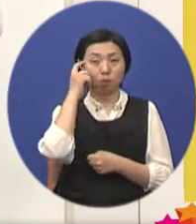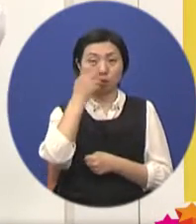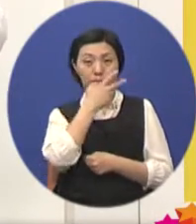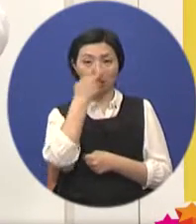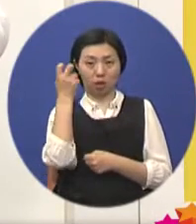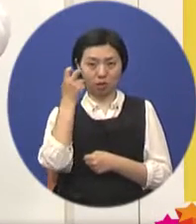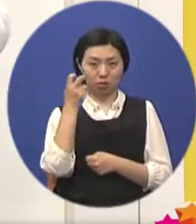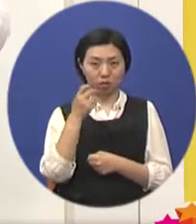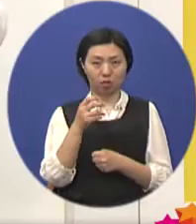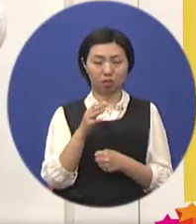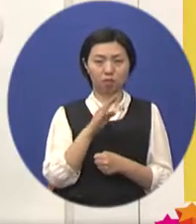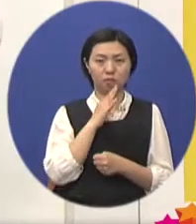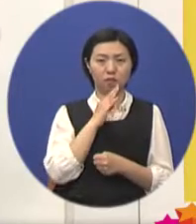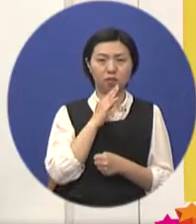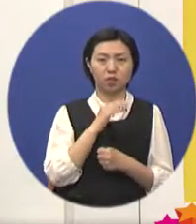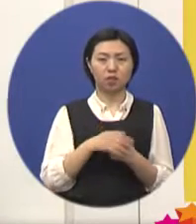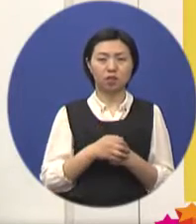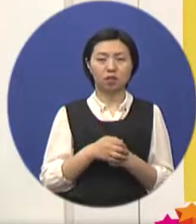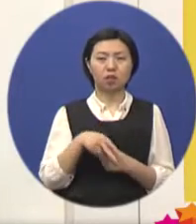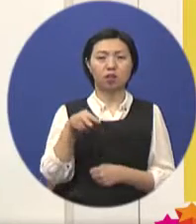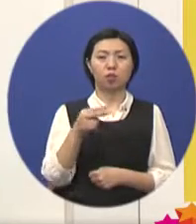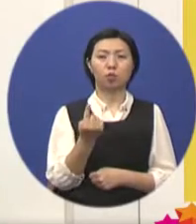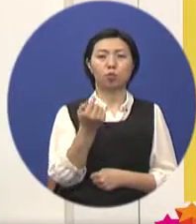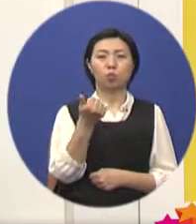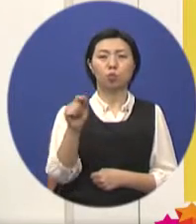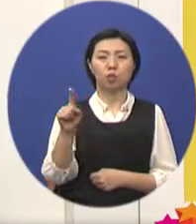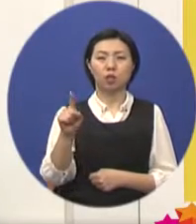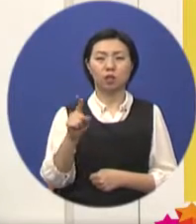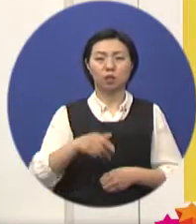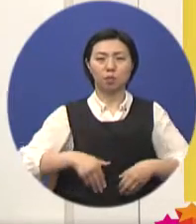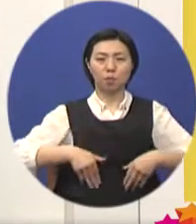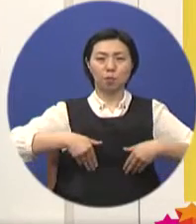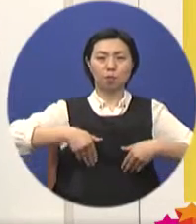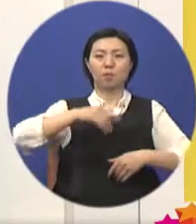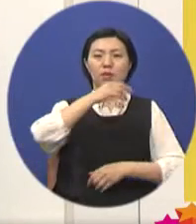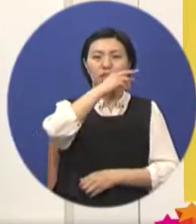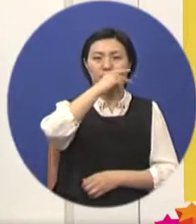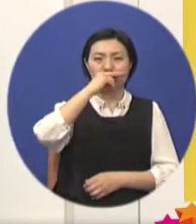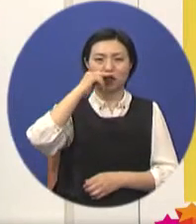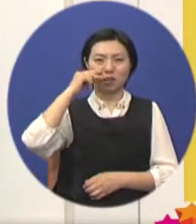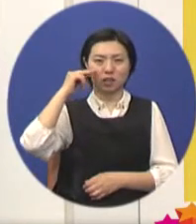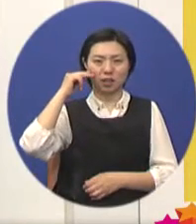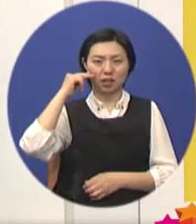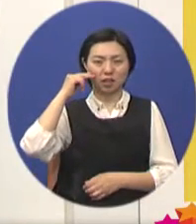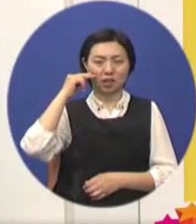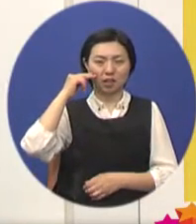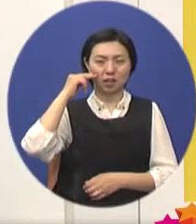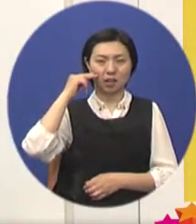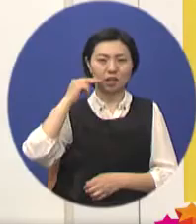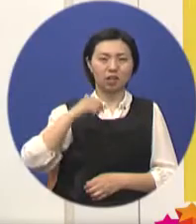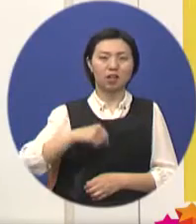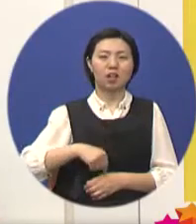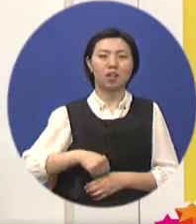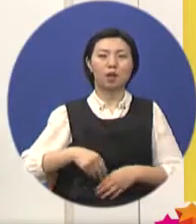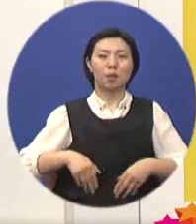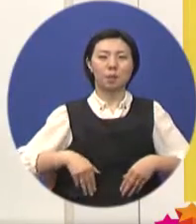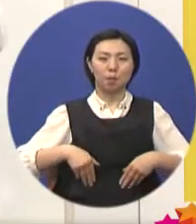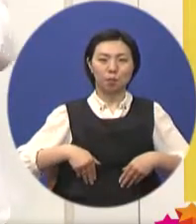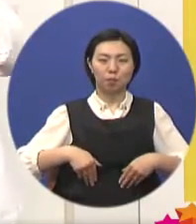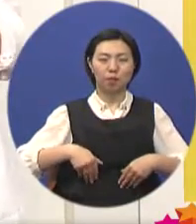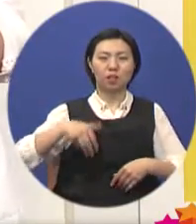좀 해볼게요. 도화는 봄향기라 네. 이름은 봄춘자 네.